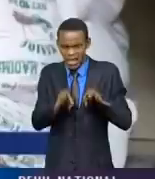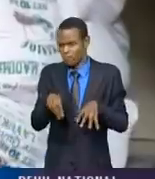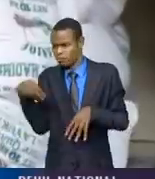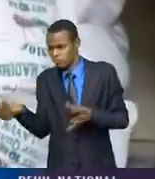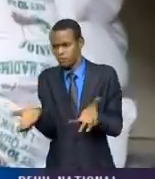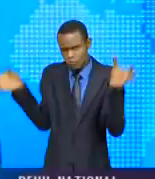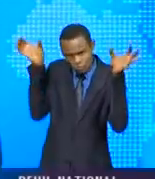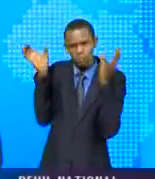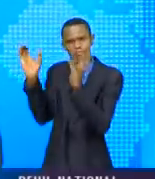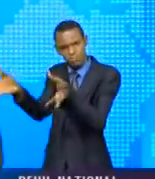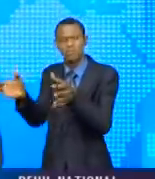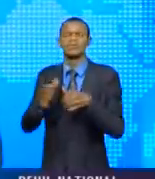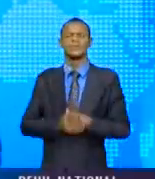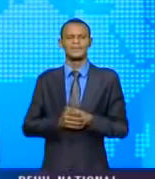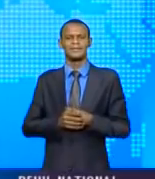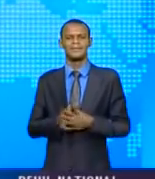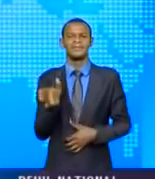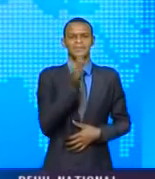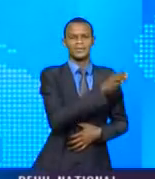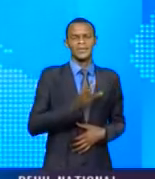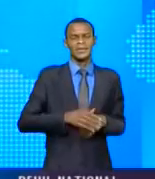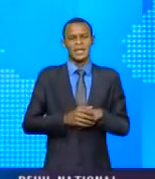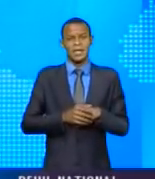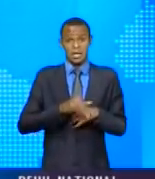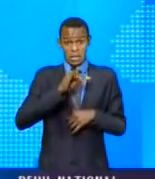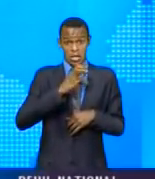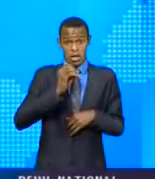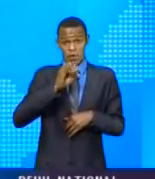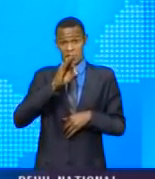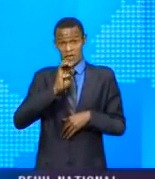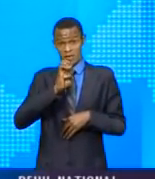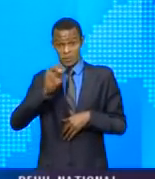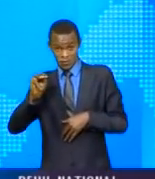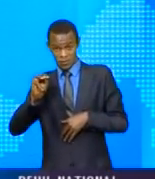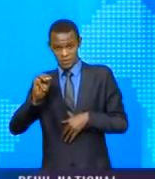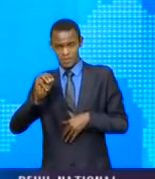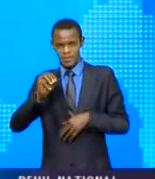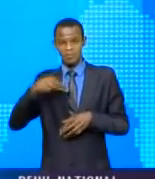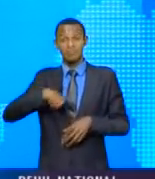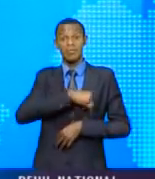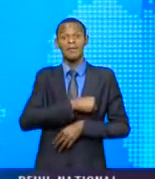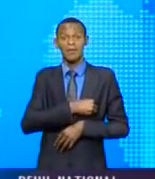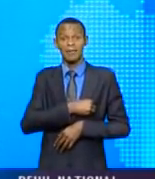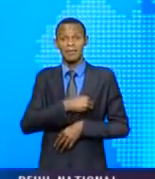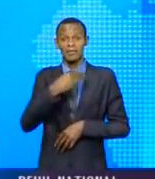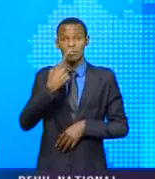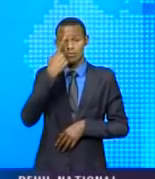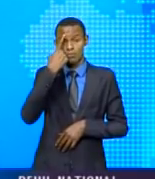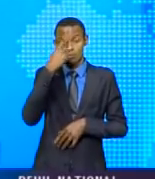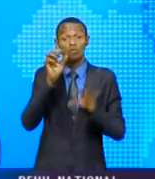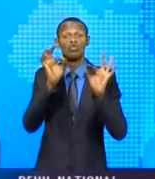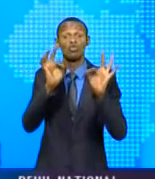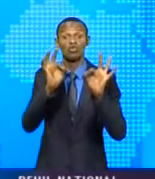autres y confirme a procédé à l'élection des nouveaux membres du directoire national l'a désormais